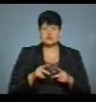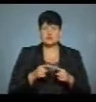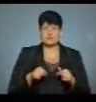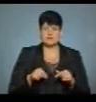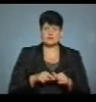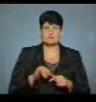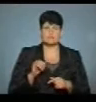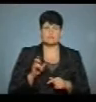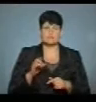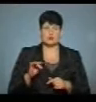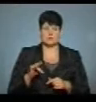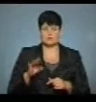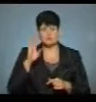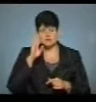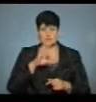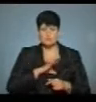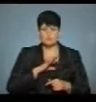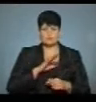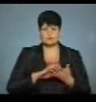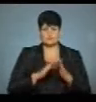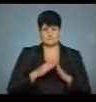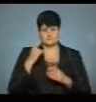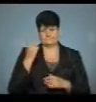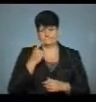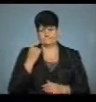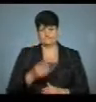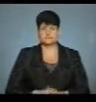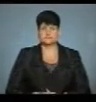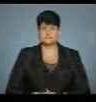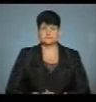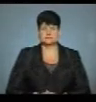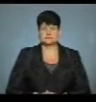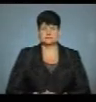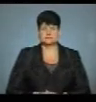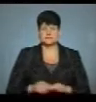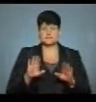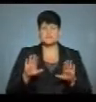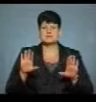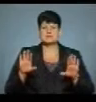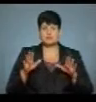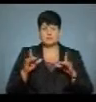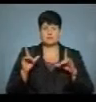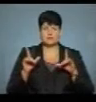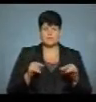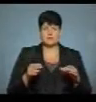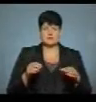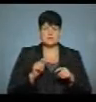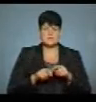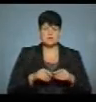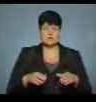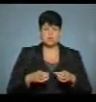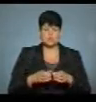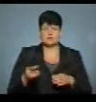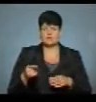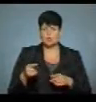Івана Боднара, чоловік був у стані алкогольного сп'яніння. На місці події виїхала слідчо-оперативна група Тернопільського